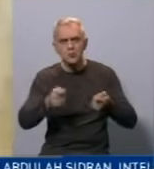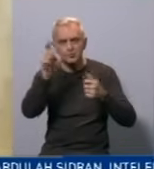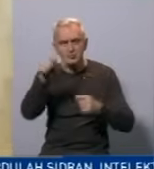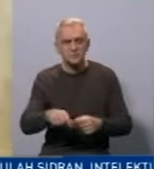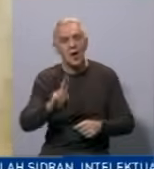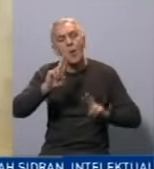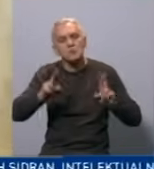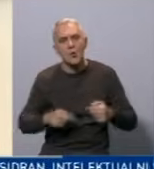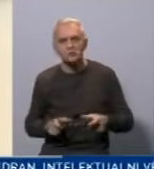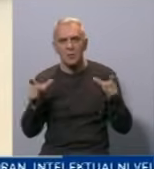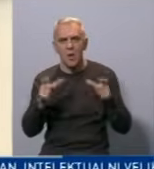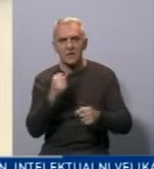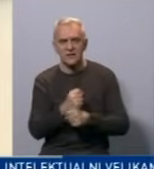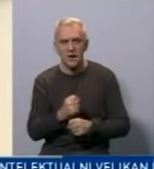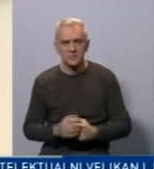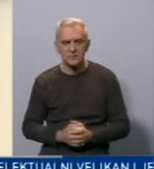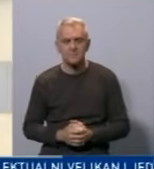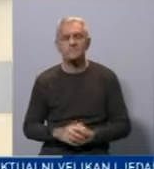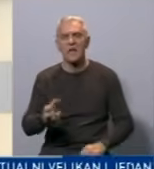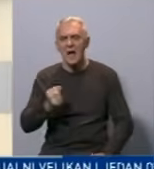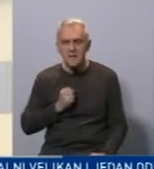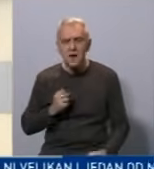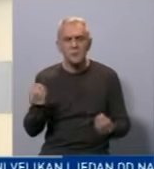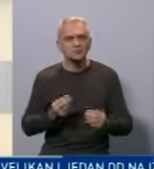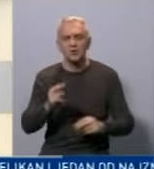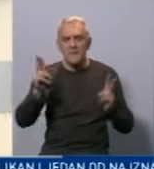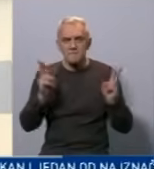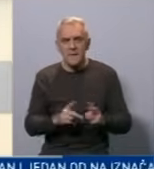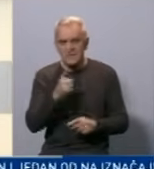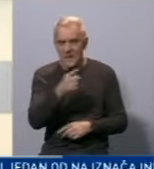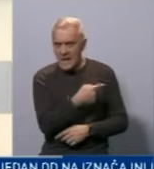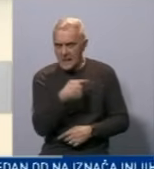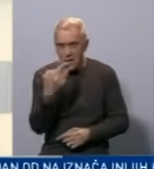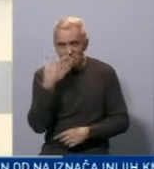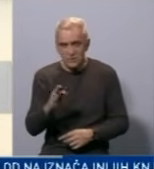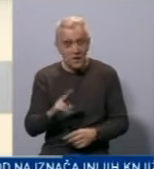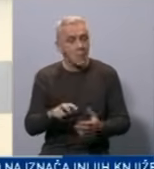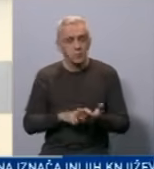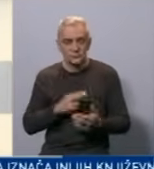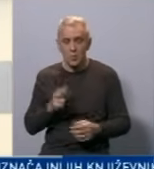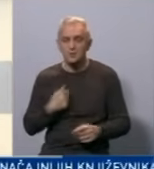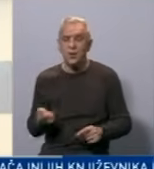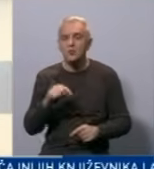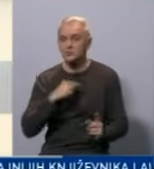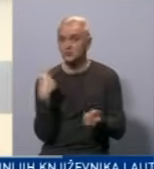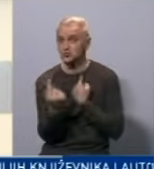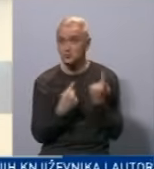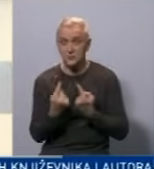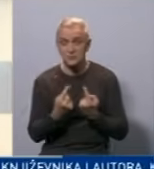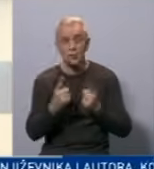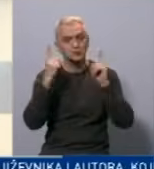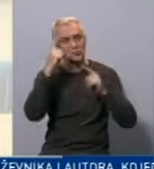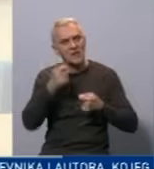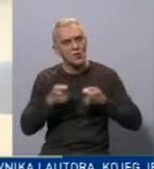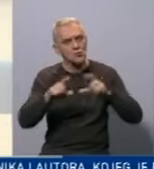rada pravosuđa. Da imamo što manje te negativne štete, jer bojim se da možemo doći u poziciju da sudovi